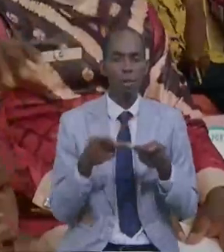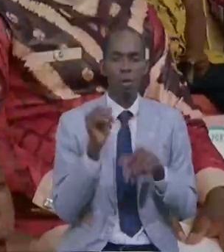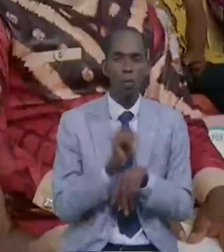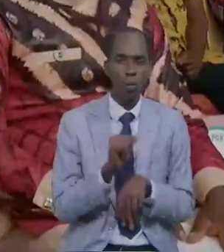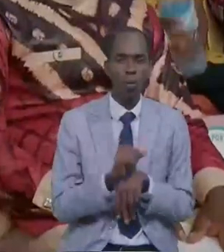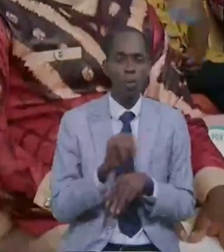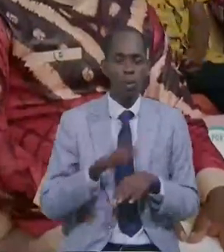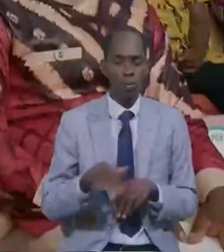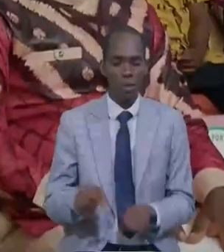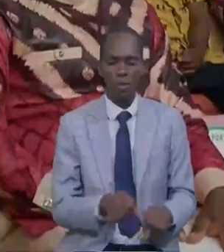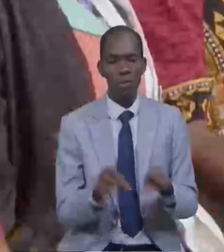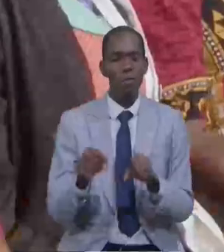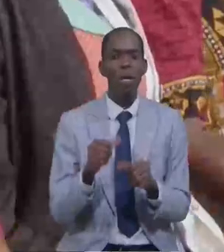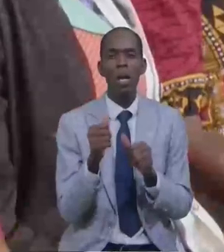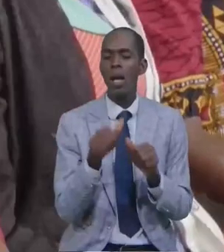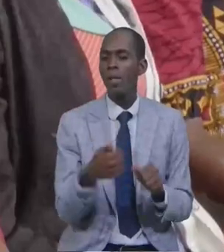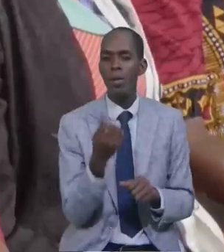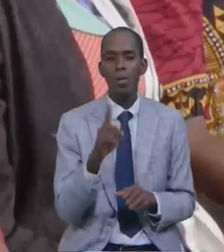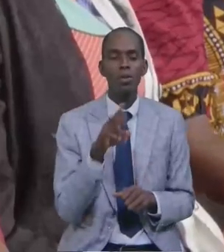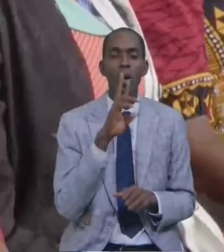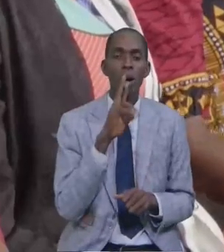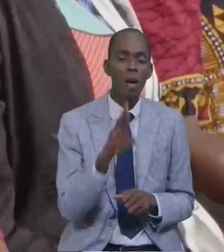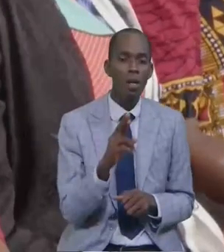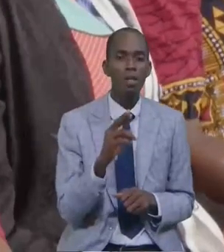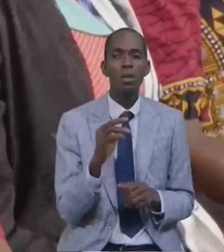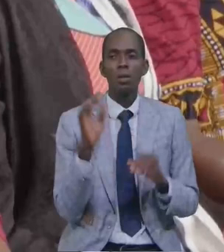la stupidité est ôtée.